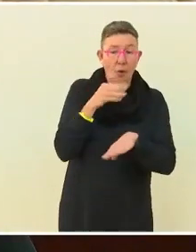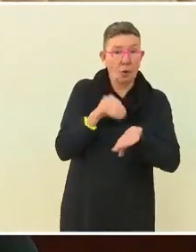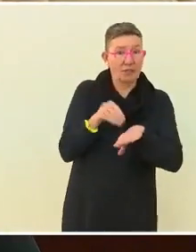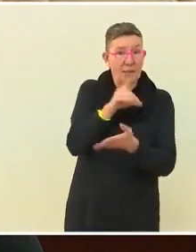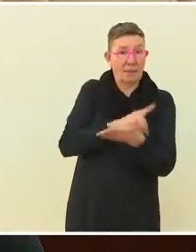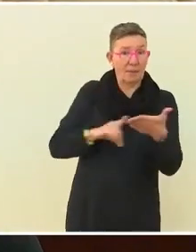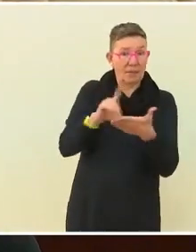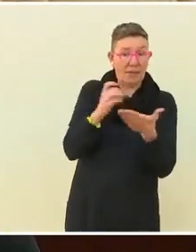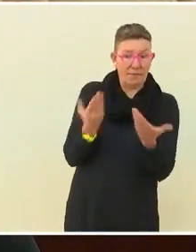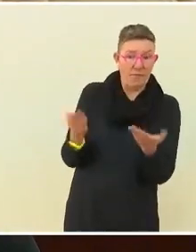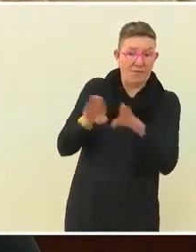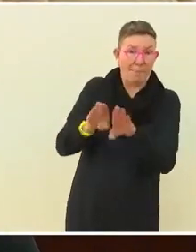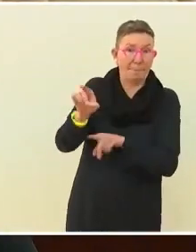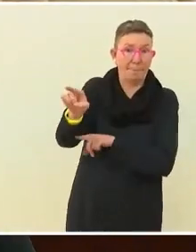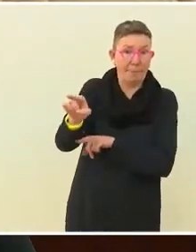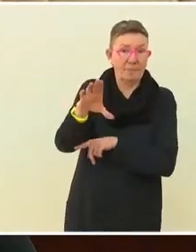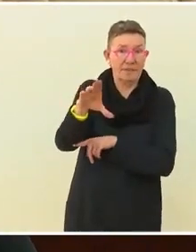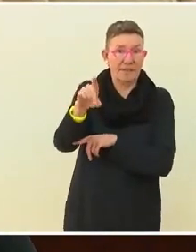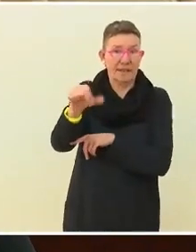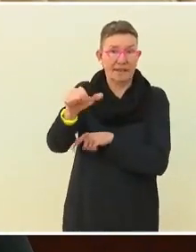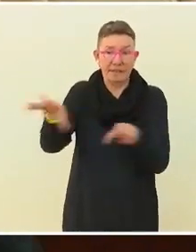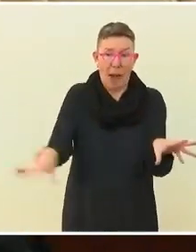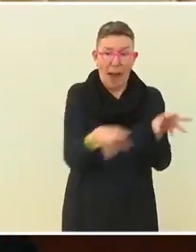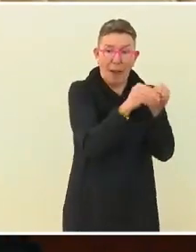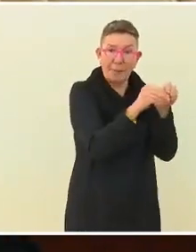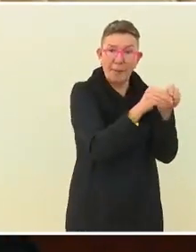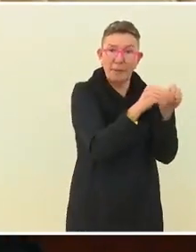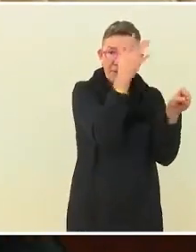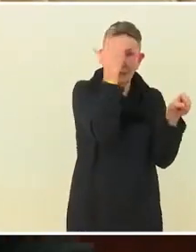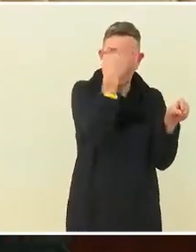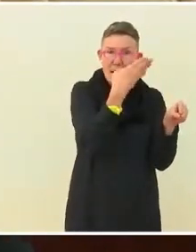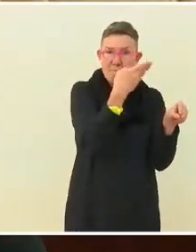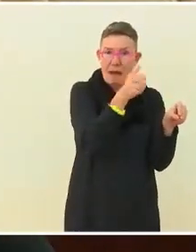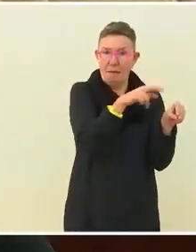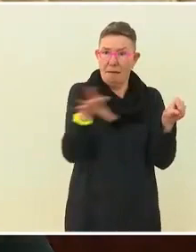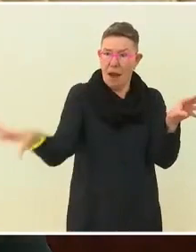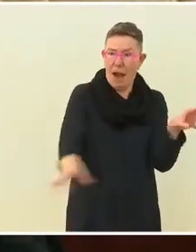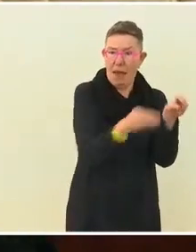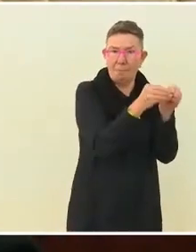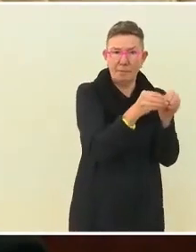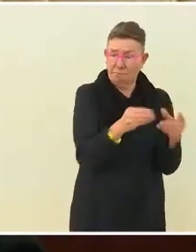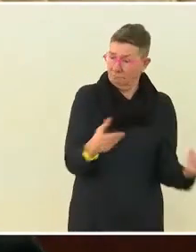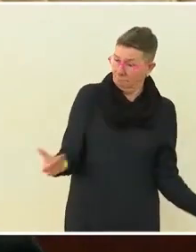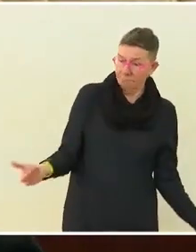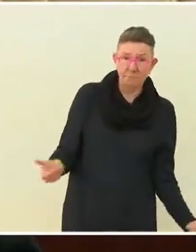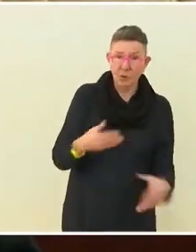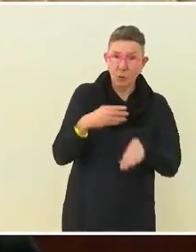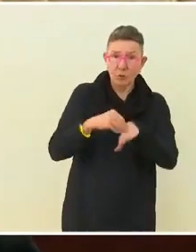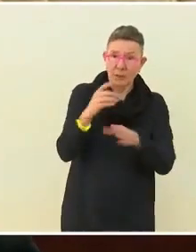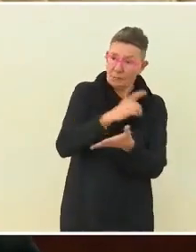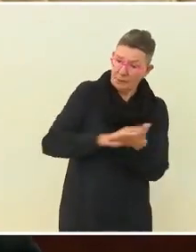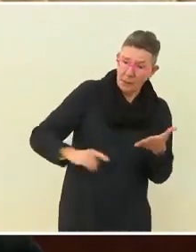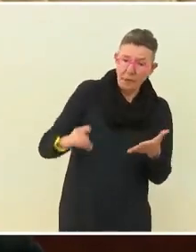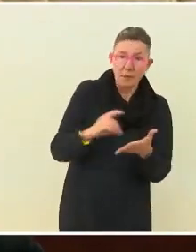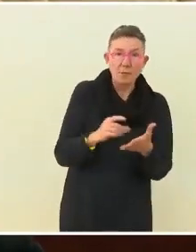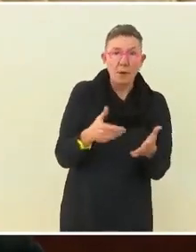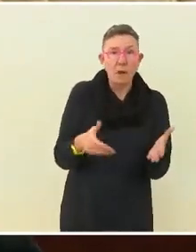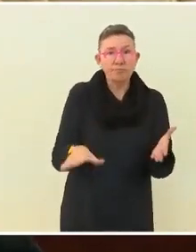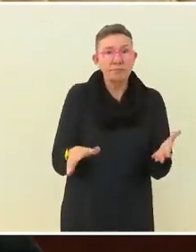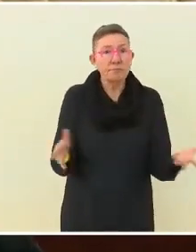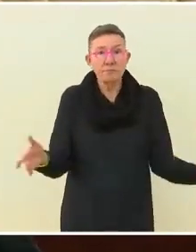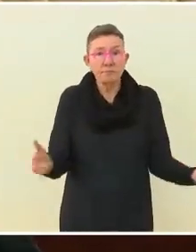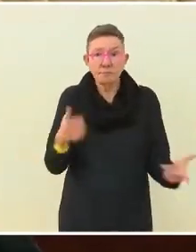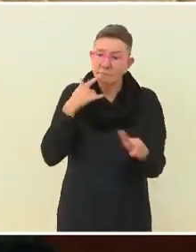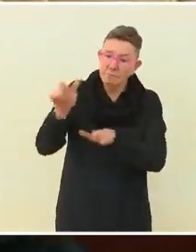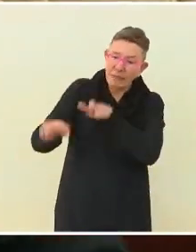départemental et à son regroupement avec celui de Saint-Marc. Où est la considération de la part du conseil départemental pour